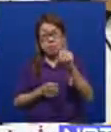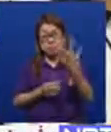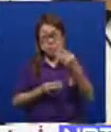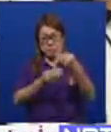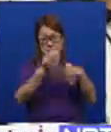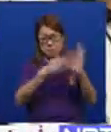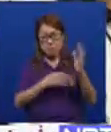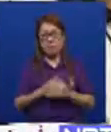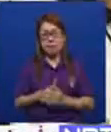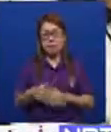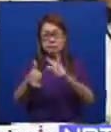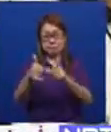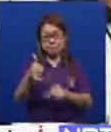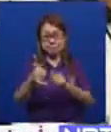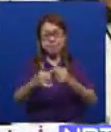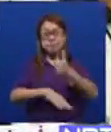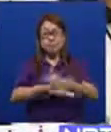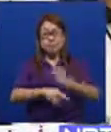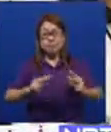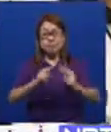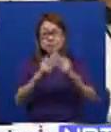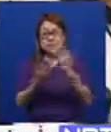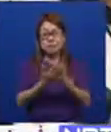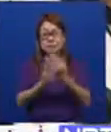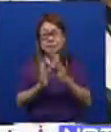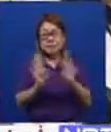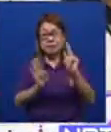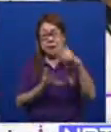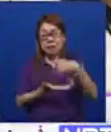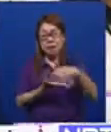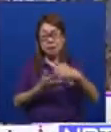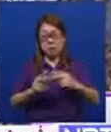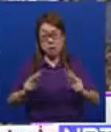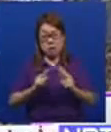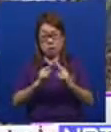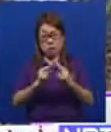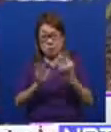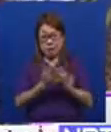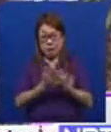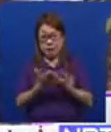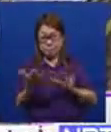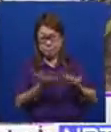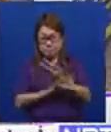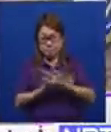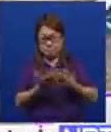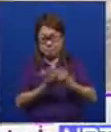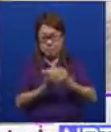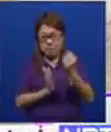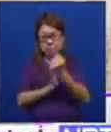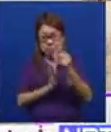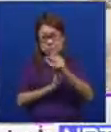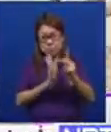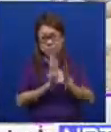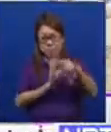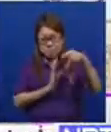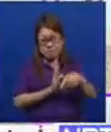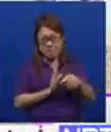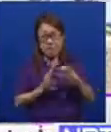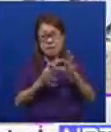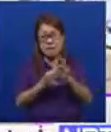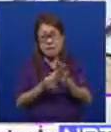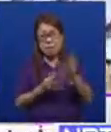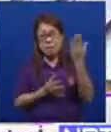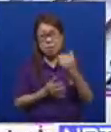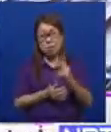ซีรถมันตรีว่การกระส่งกนคลงเปิดเพ politง่า แลงกันคลัมีนาทางออกกฎหมายพิเศษacementsื่อลางนจำนำค่าและรatinx rath